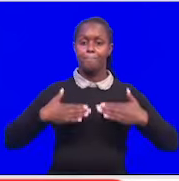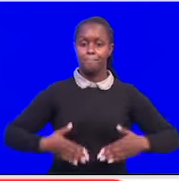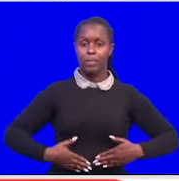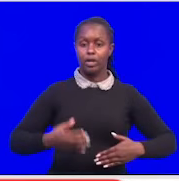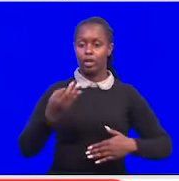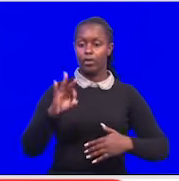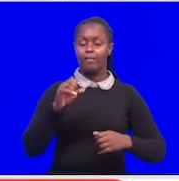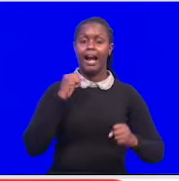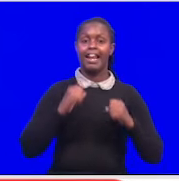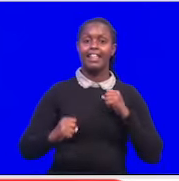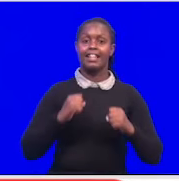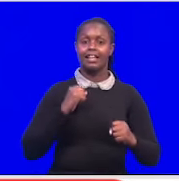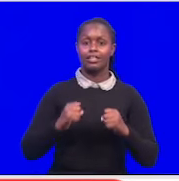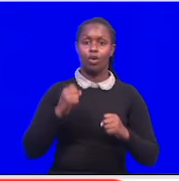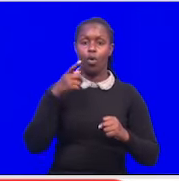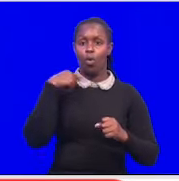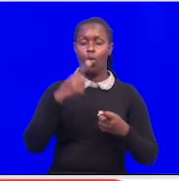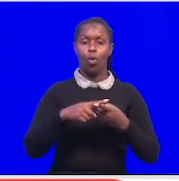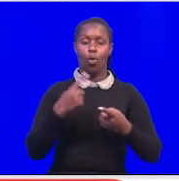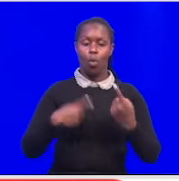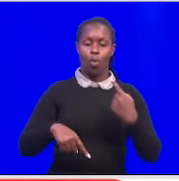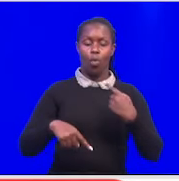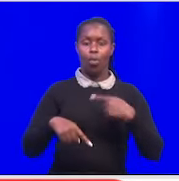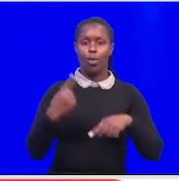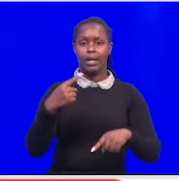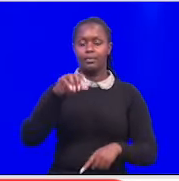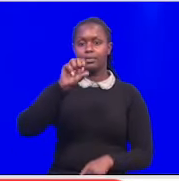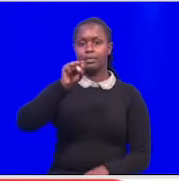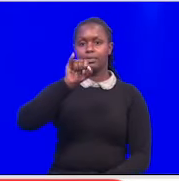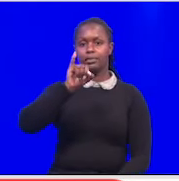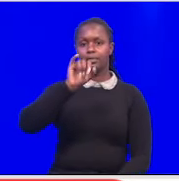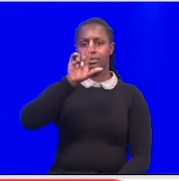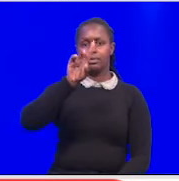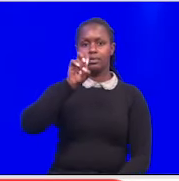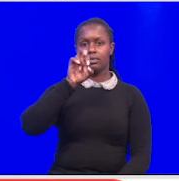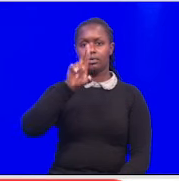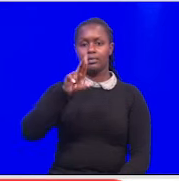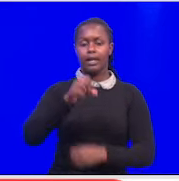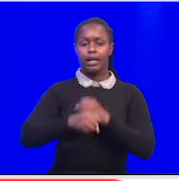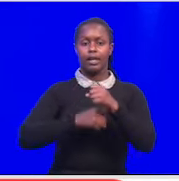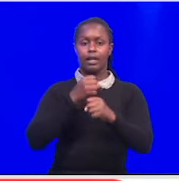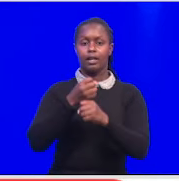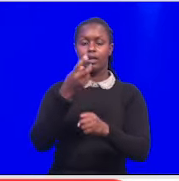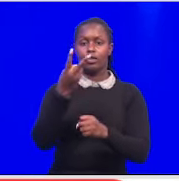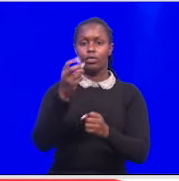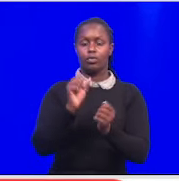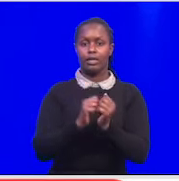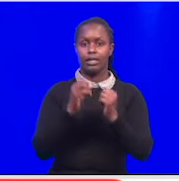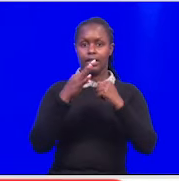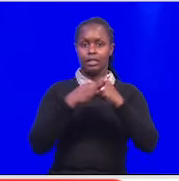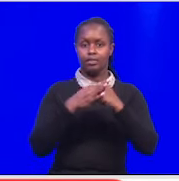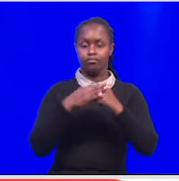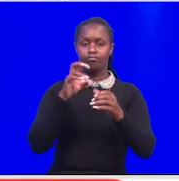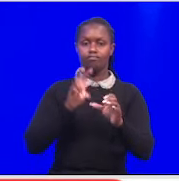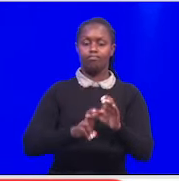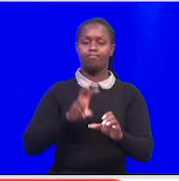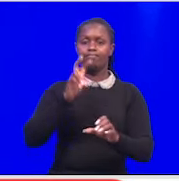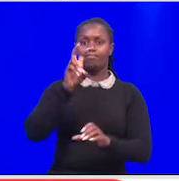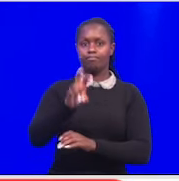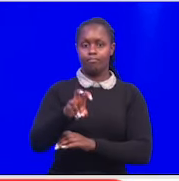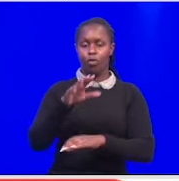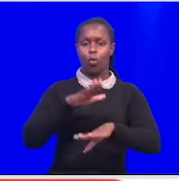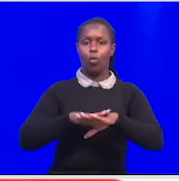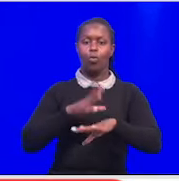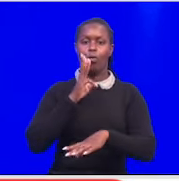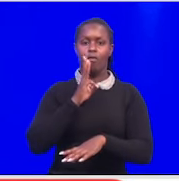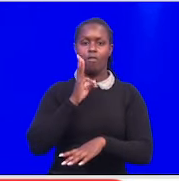Ni mshindi wa medali ya fedha katika mashindano ya chipukizi ya mwaka 2008. Katika mbio za kuruka viunzi na maji, Benjamin Kiplagat amepatikana